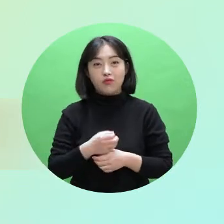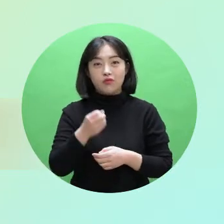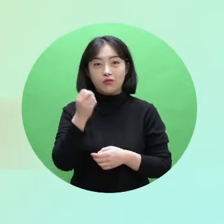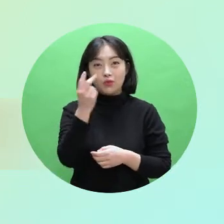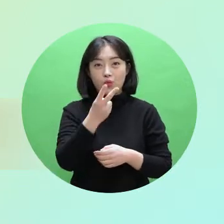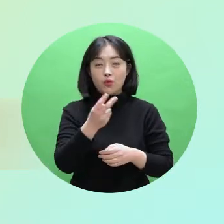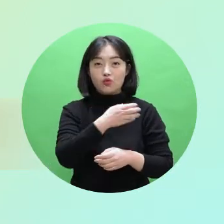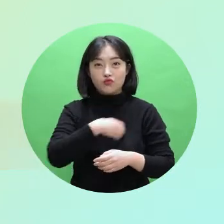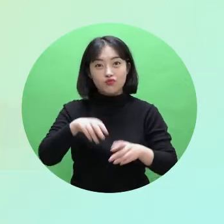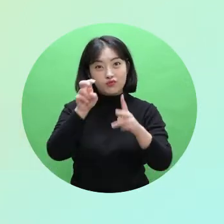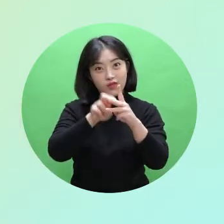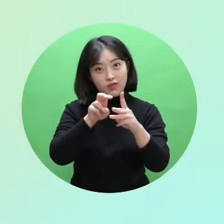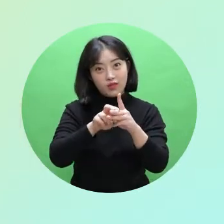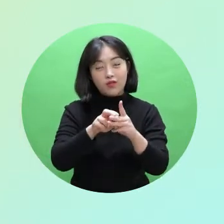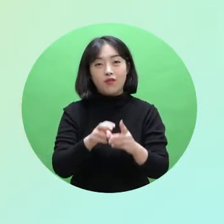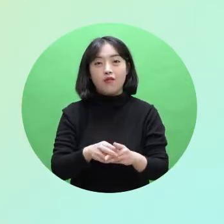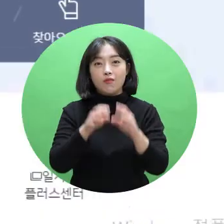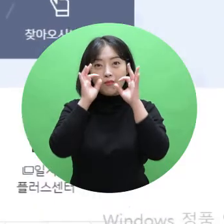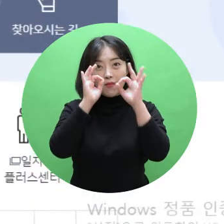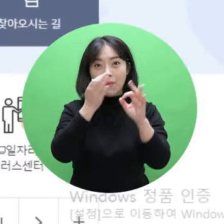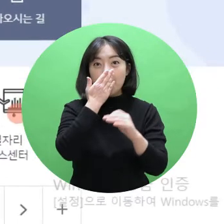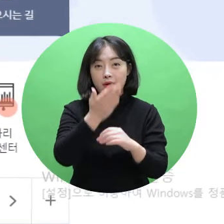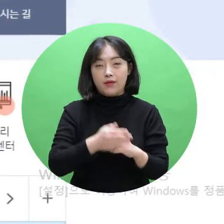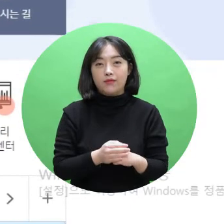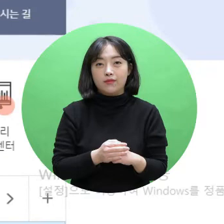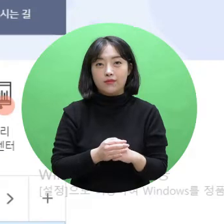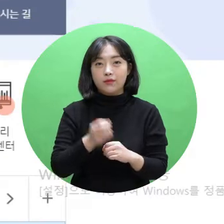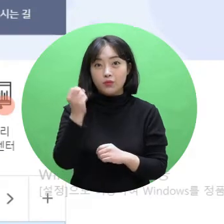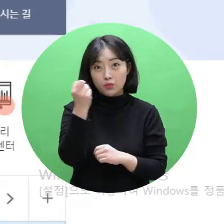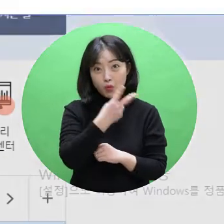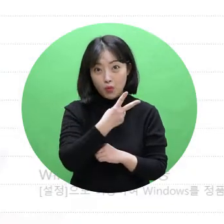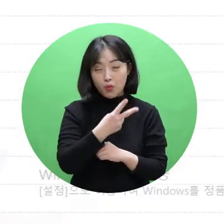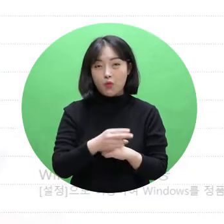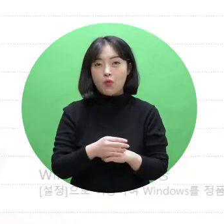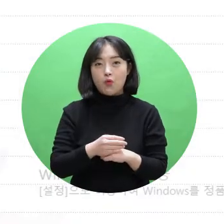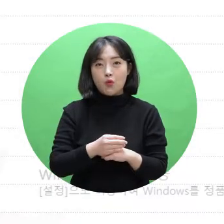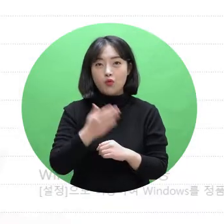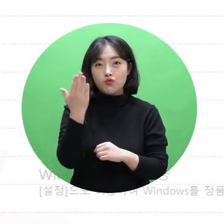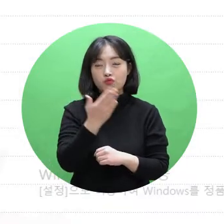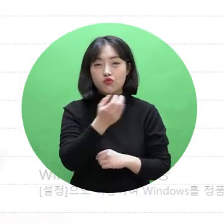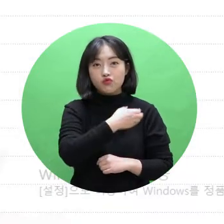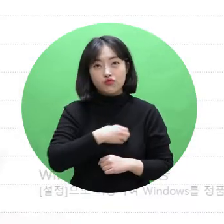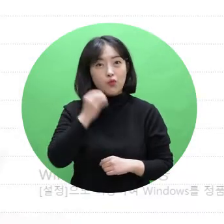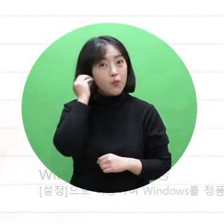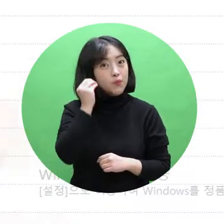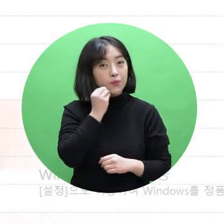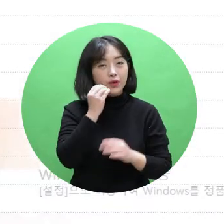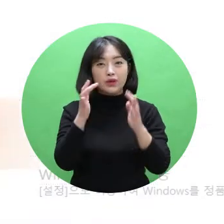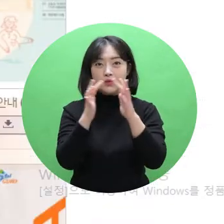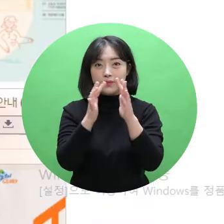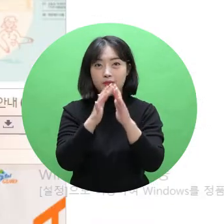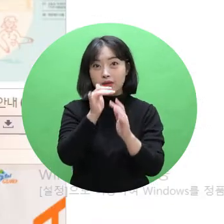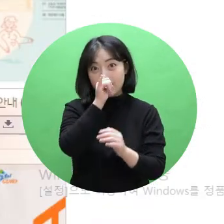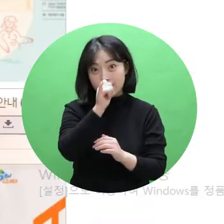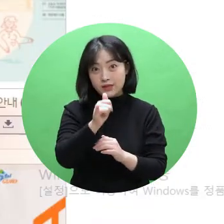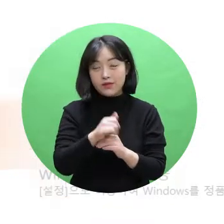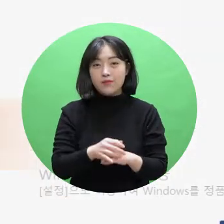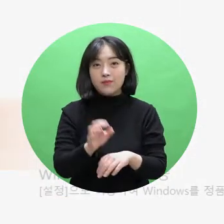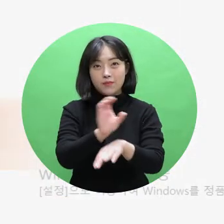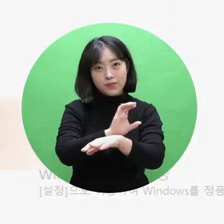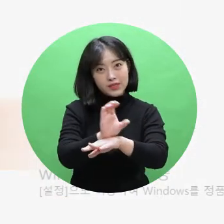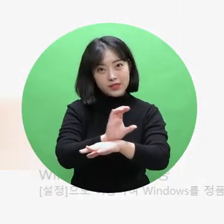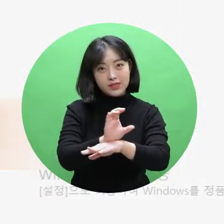동주민센터 등에서 만나보실 수 있습니다. 또한 구청 홈페이지에도 e-book으로 게재돼